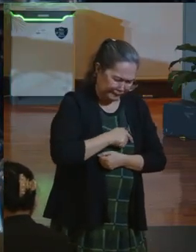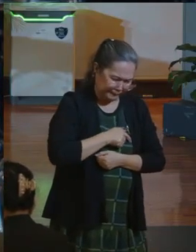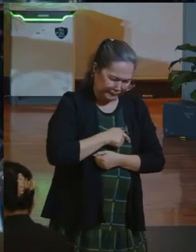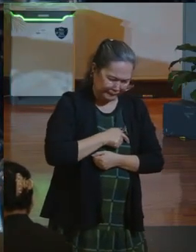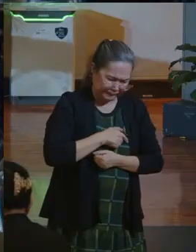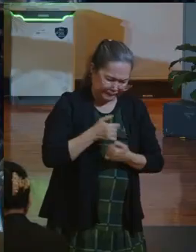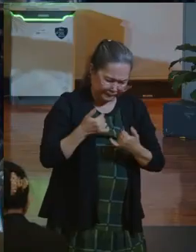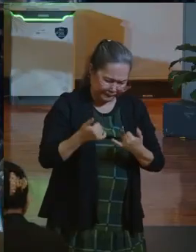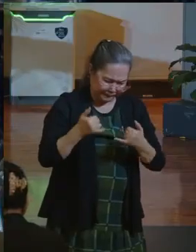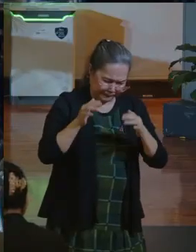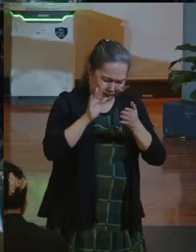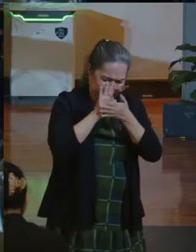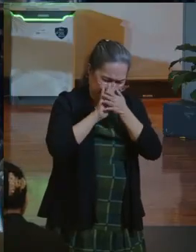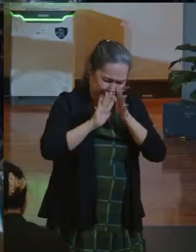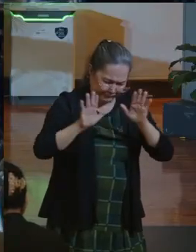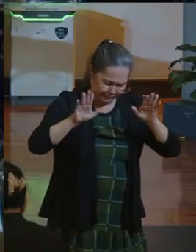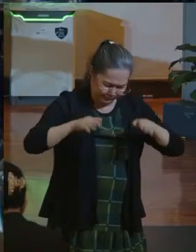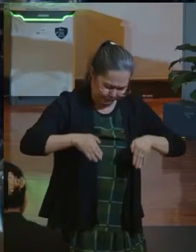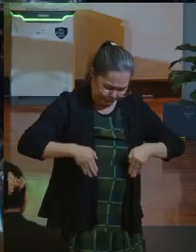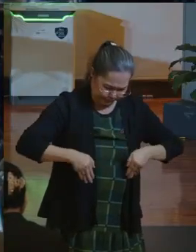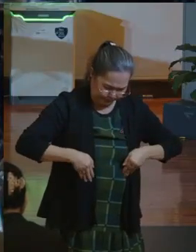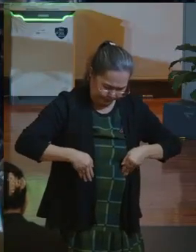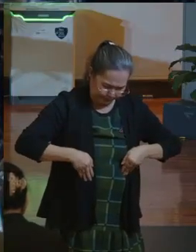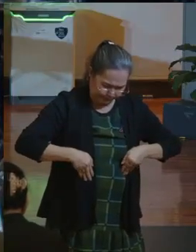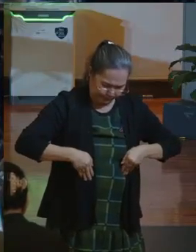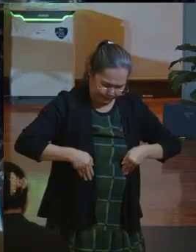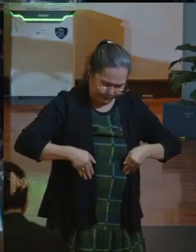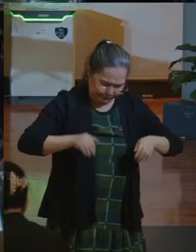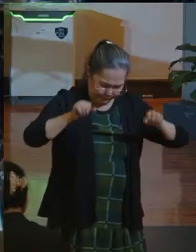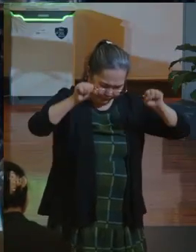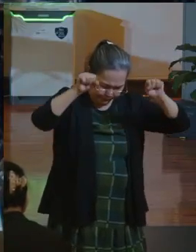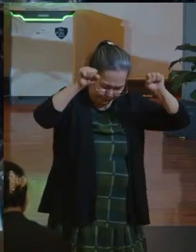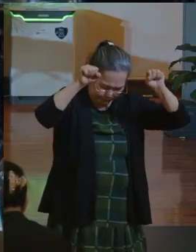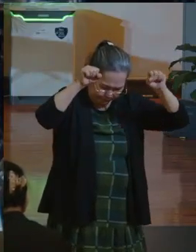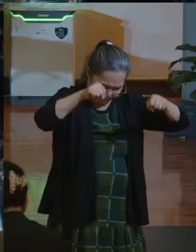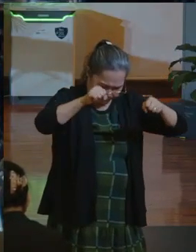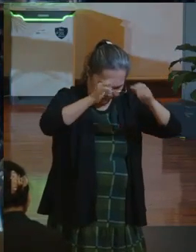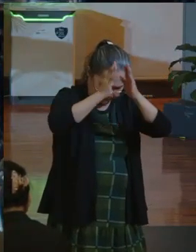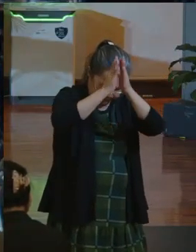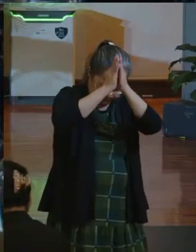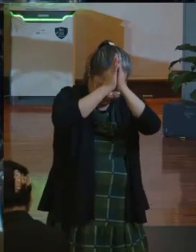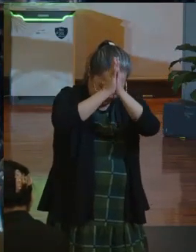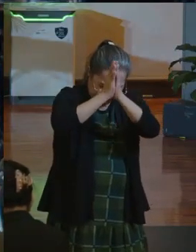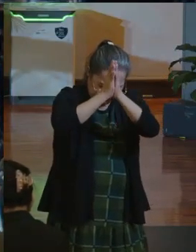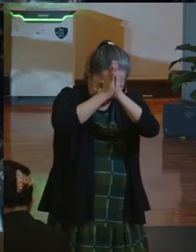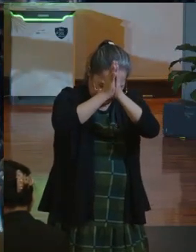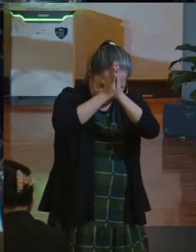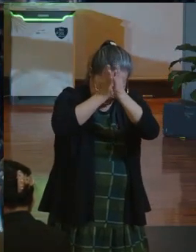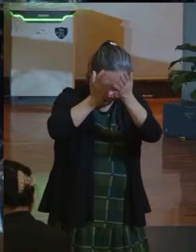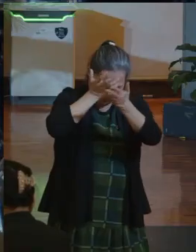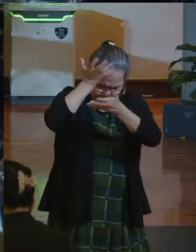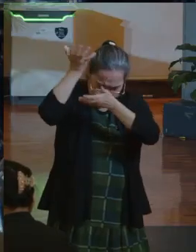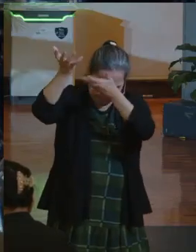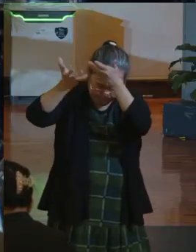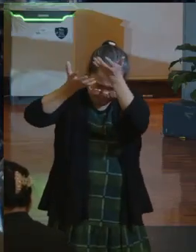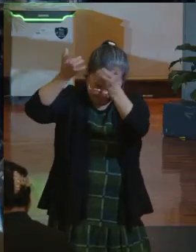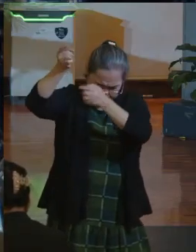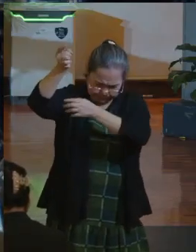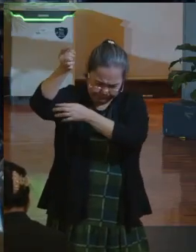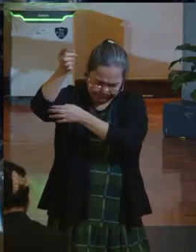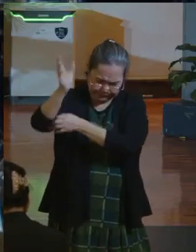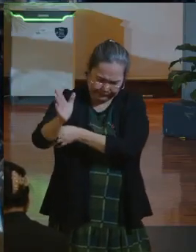ating pananahimik, mga kapatid. Ipanalangin natin at sambitlahin sa